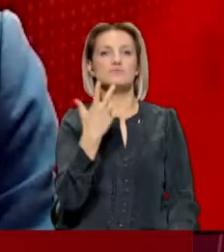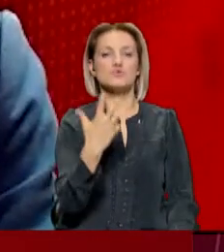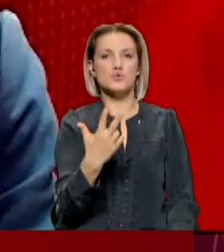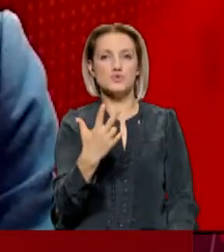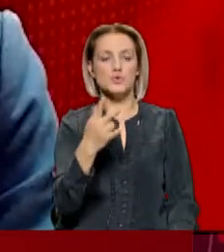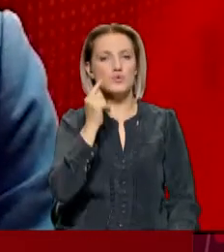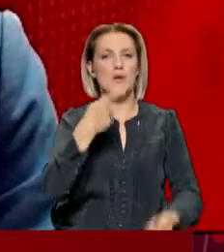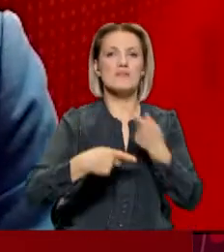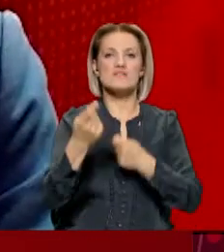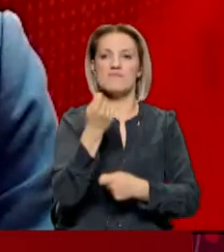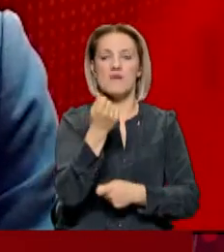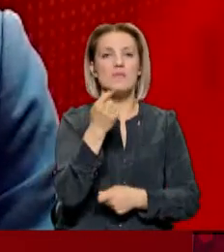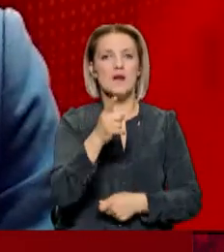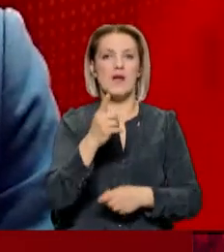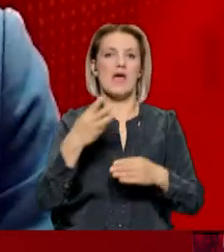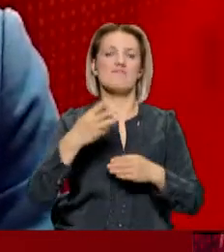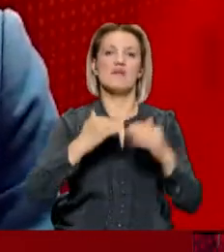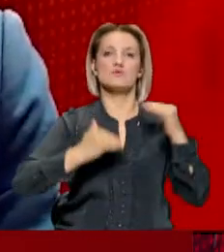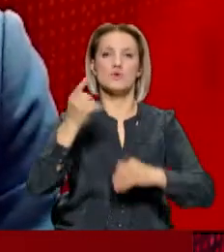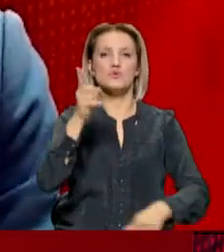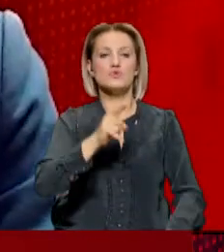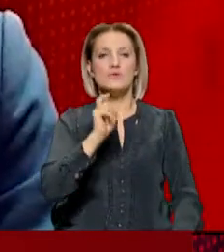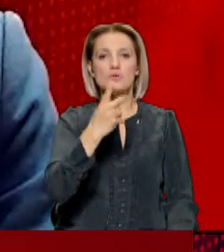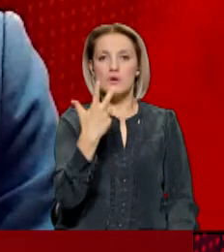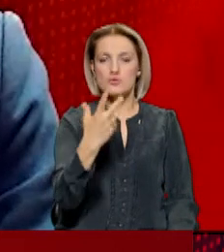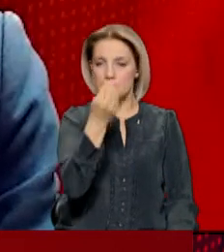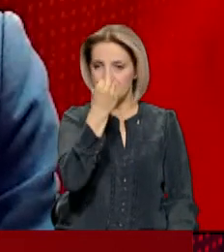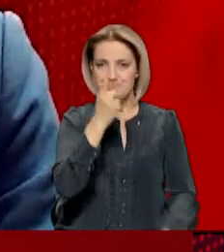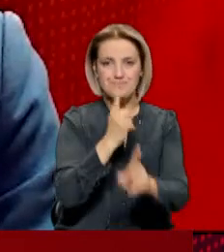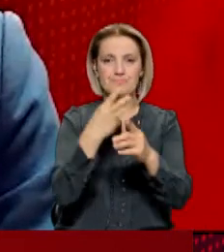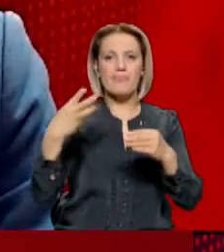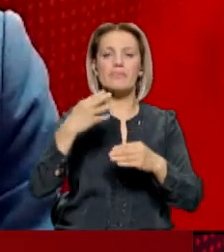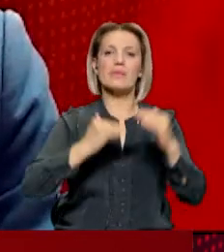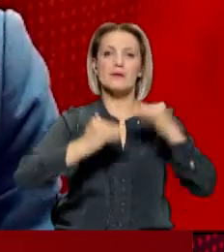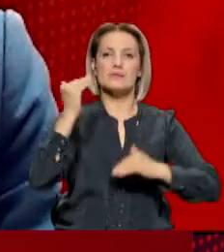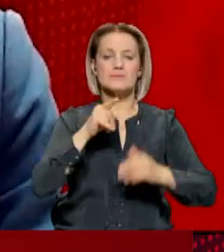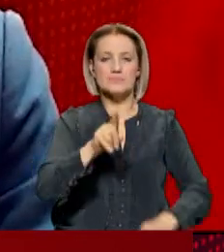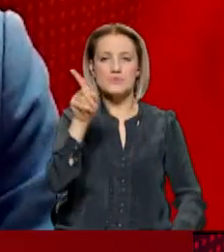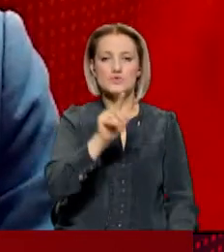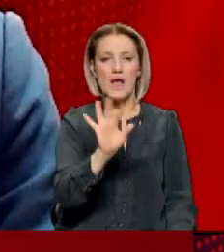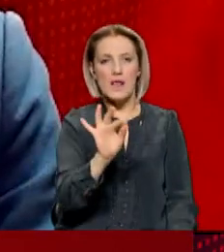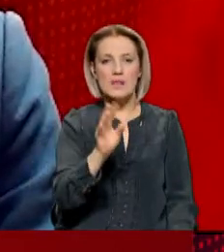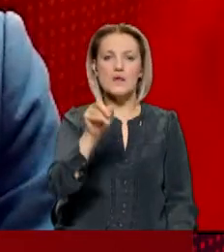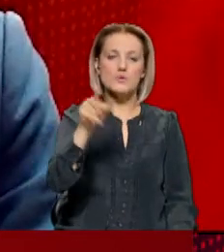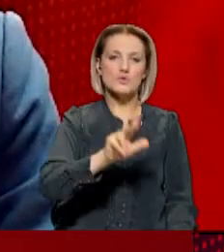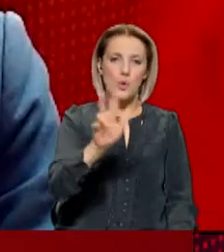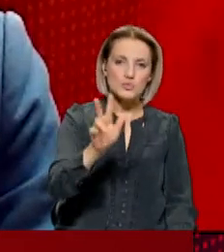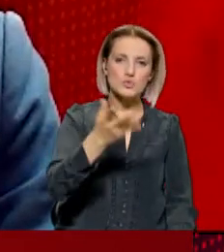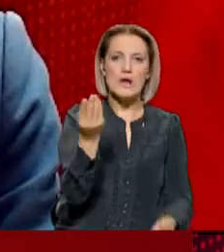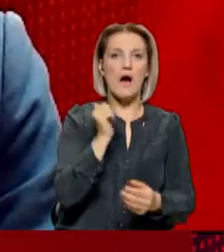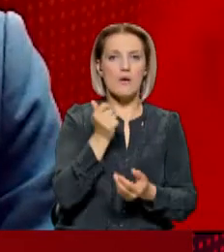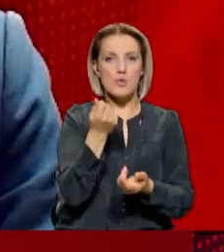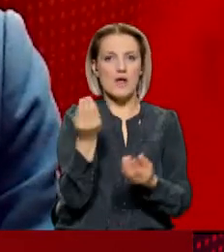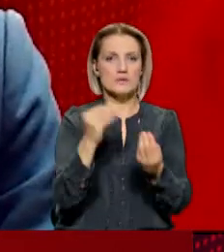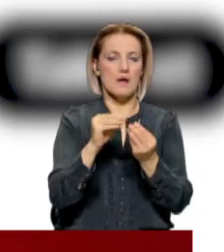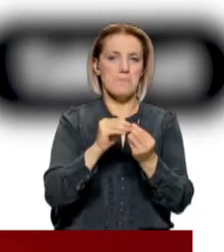geçici fiyatları yakasını O da rakamları 193 gıda enflasyonunun yaşandığı bir ülkede yüzde 50140 130 asgari ücret